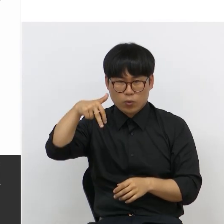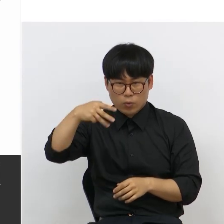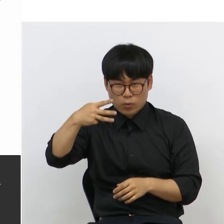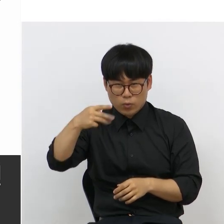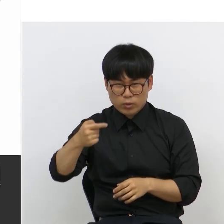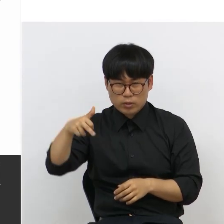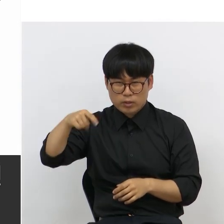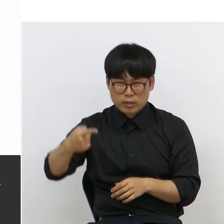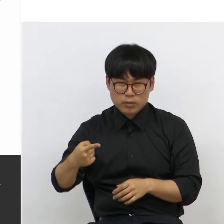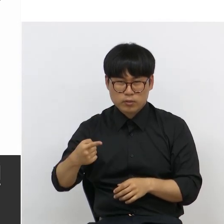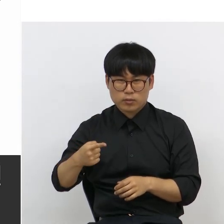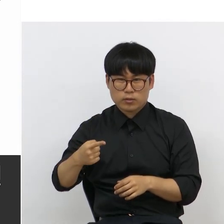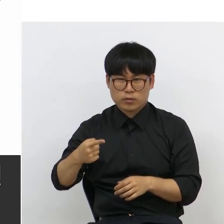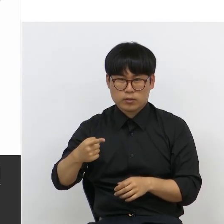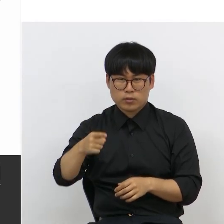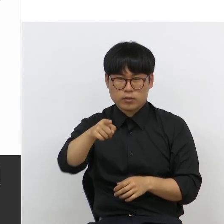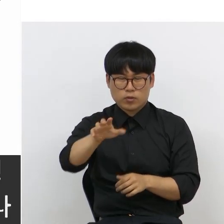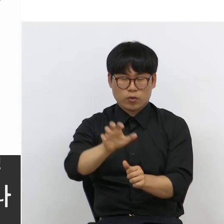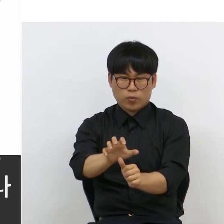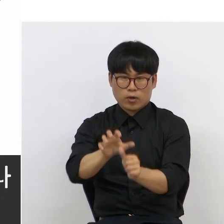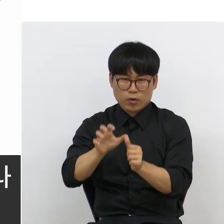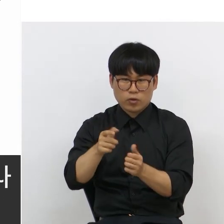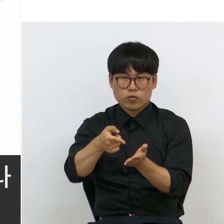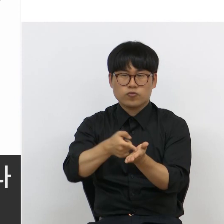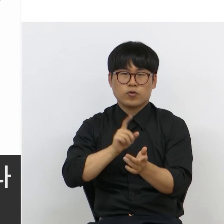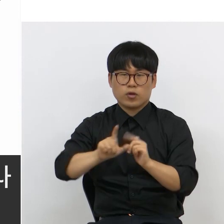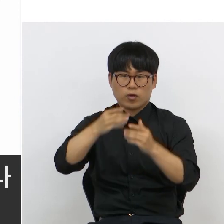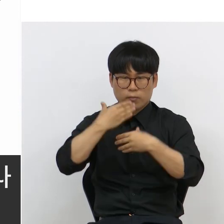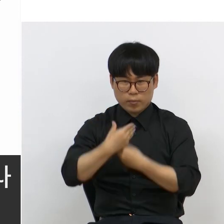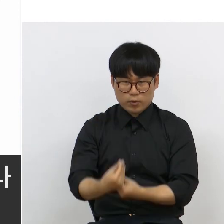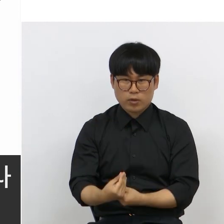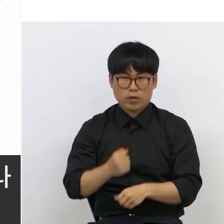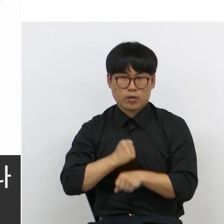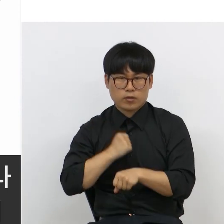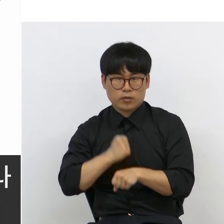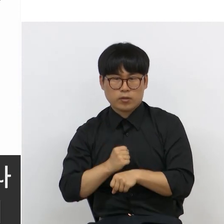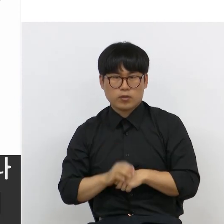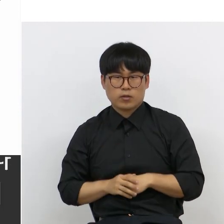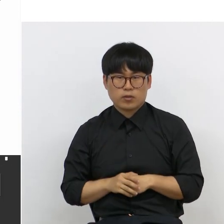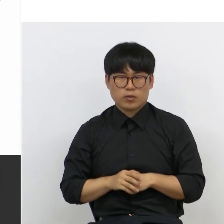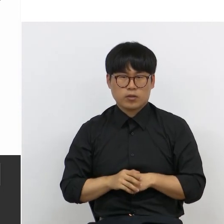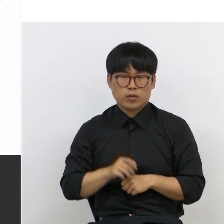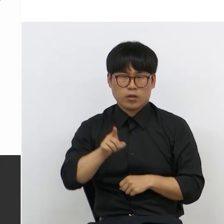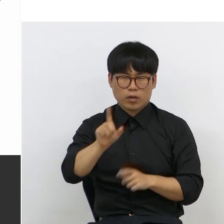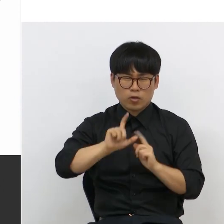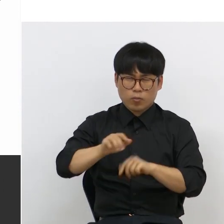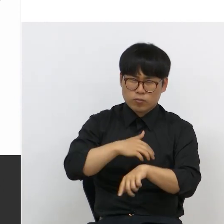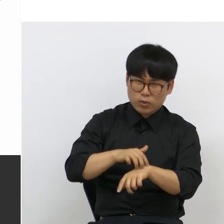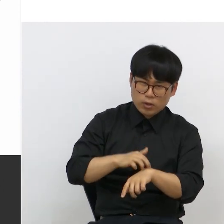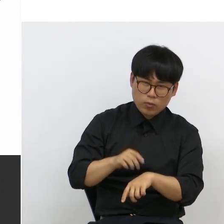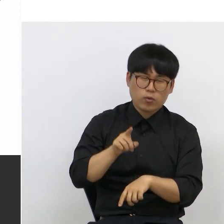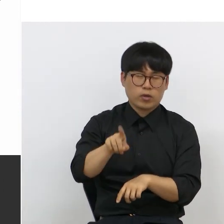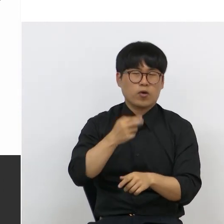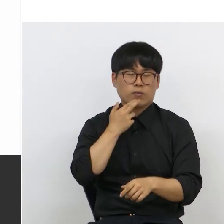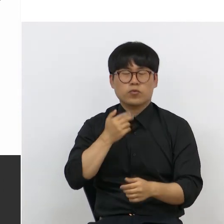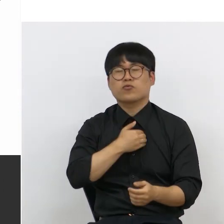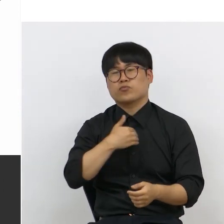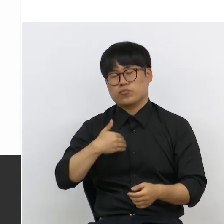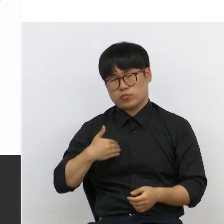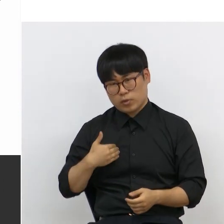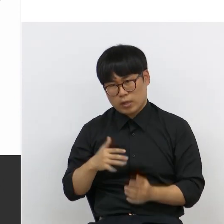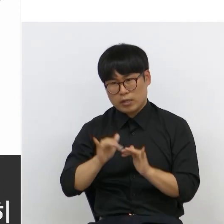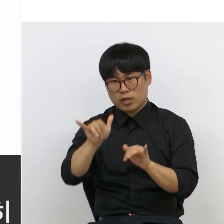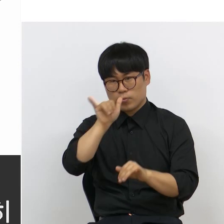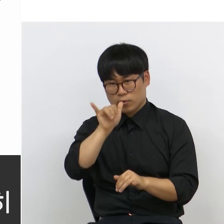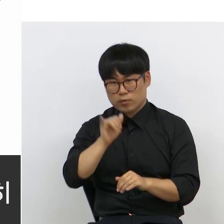가지고 있어서 훨씬 수술하기 편하다. 또 어떤 사람은 이거 더 불편하고 이거 없어도 나는 충분히 수술할 수 있다. 뭐 이런